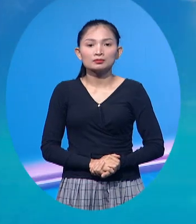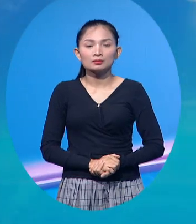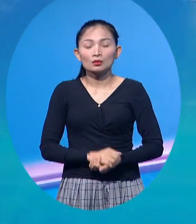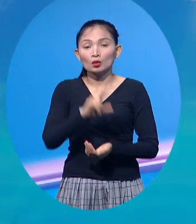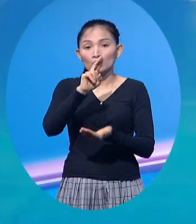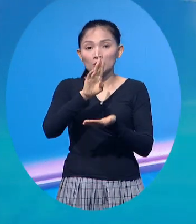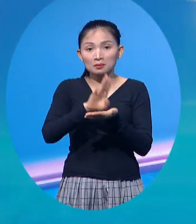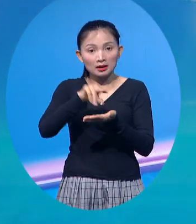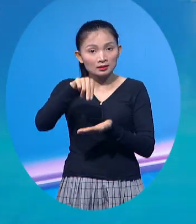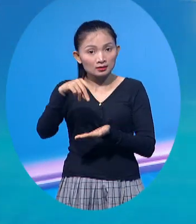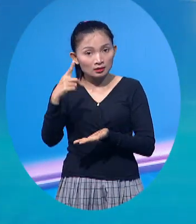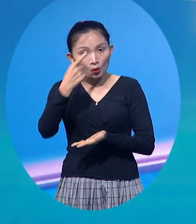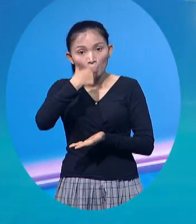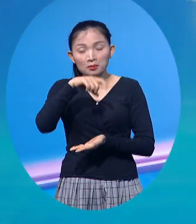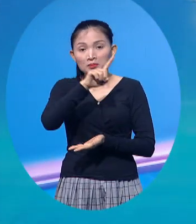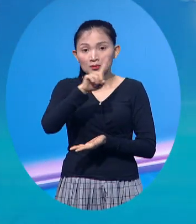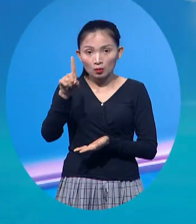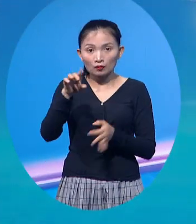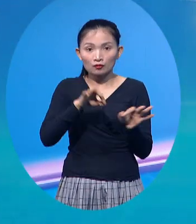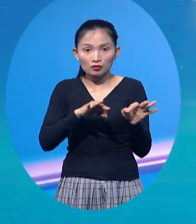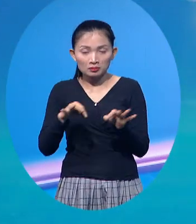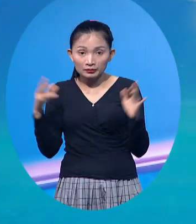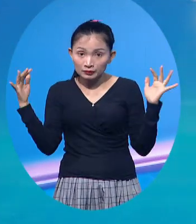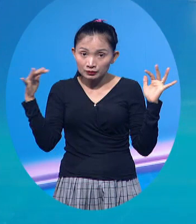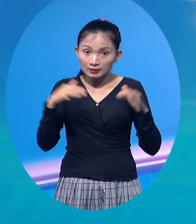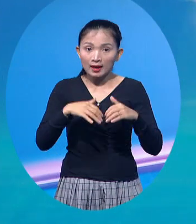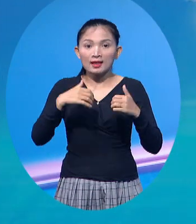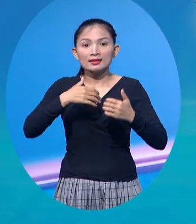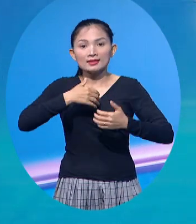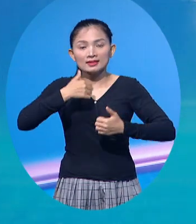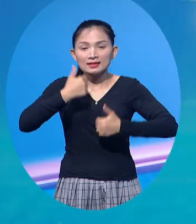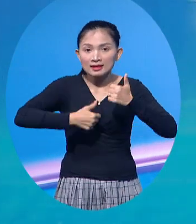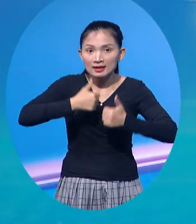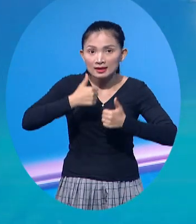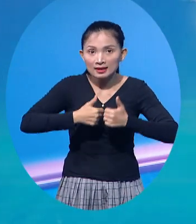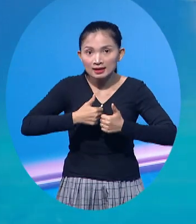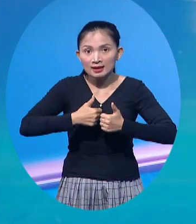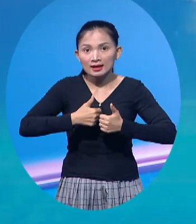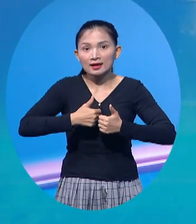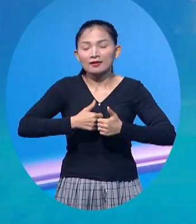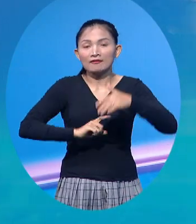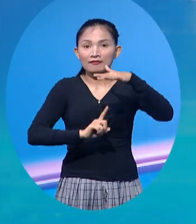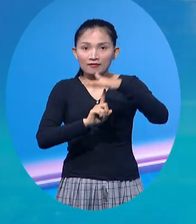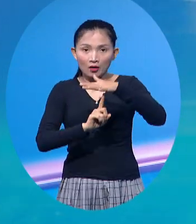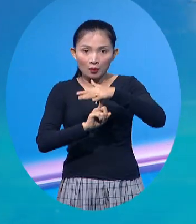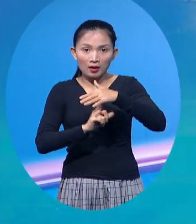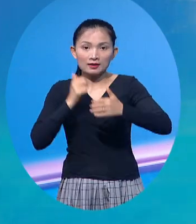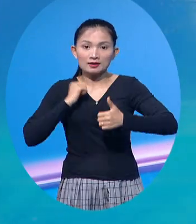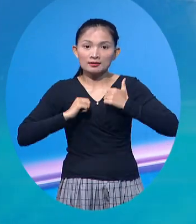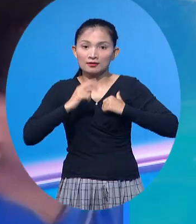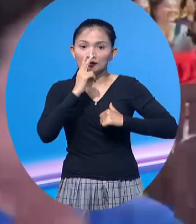Ủy ban Nhân dân quận 11 thành phố Hồ Chí Minh vừa tổ chức hội thi sắc màu văn hóa các dân tộc Việt Nam lần 2 năm 2024.